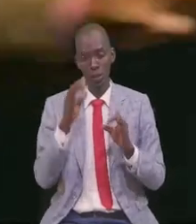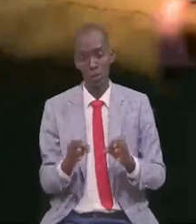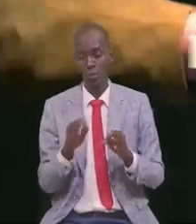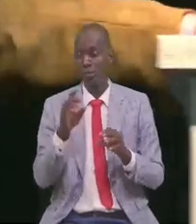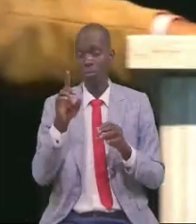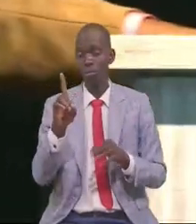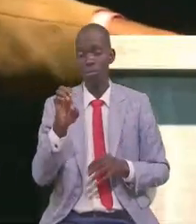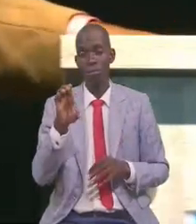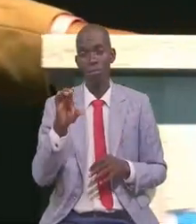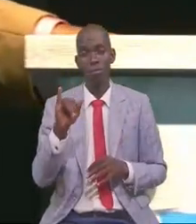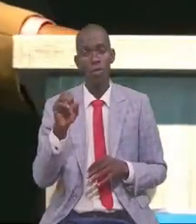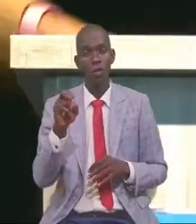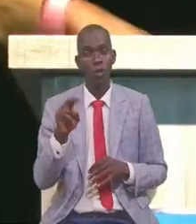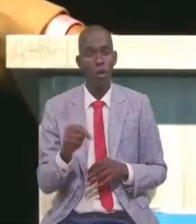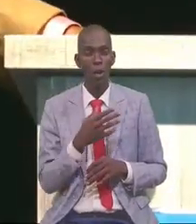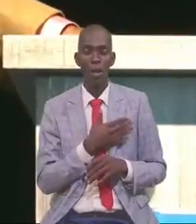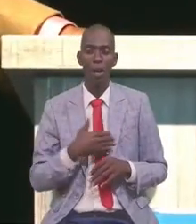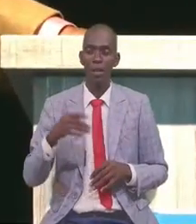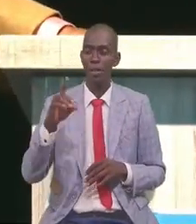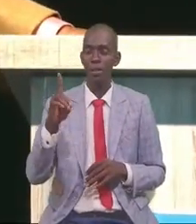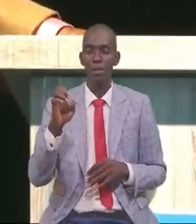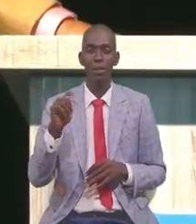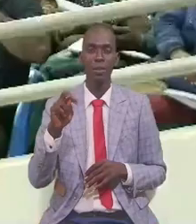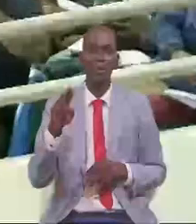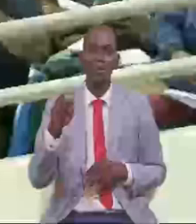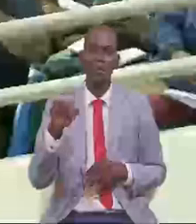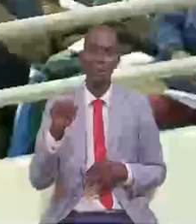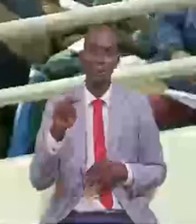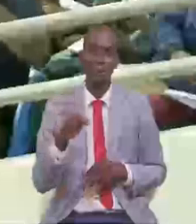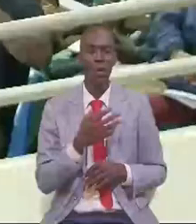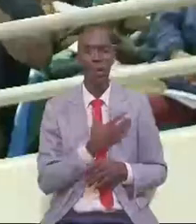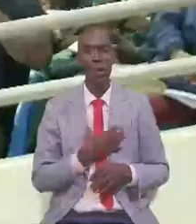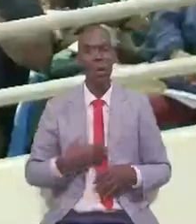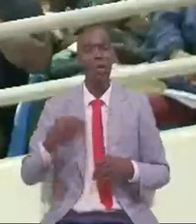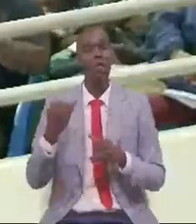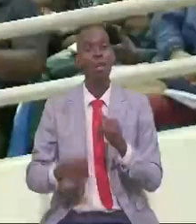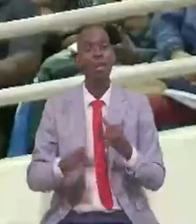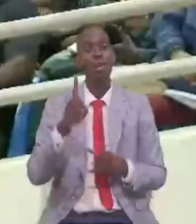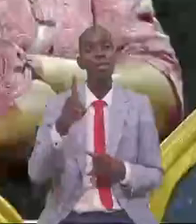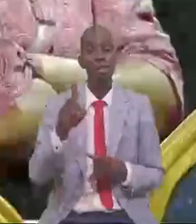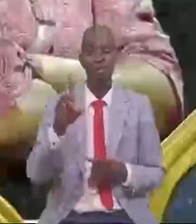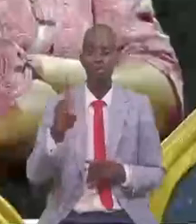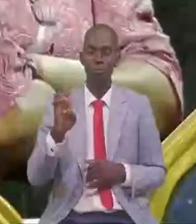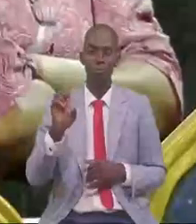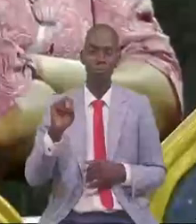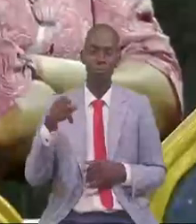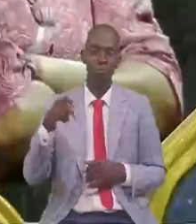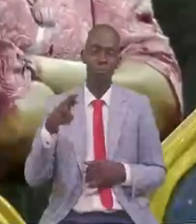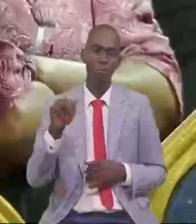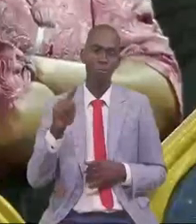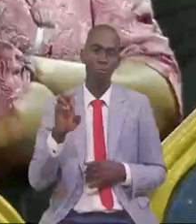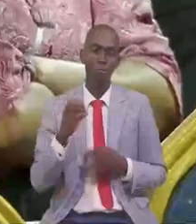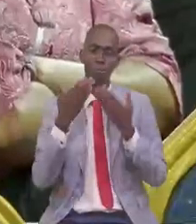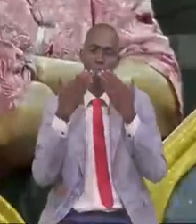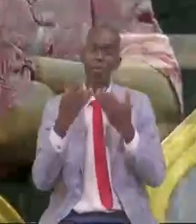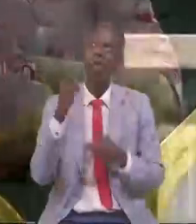Si vous avez ces quatre choses, Dieu merci vous les avez. Je dis Dieu merci vous les avez. Vous viendrez en